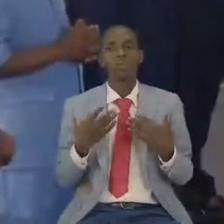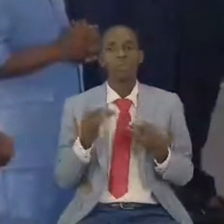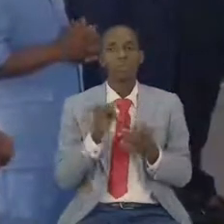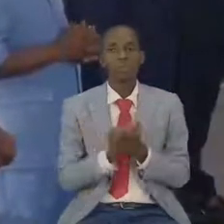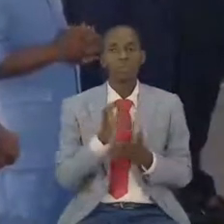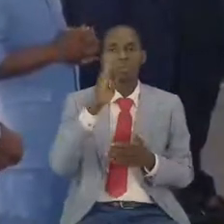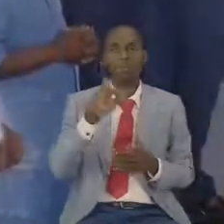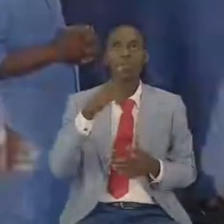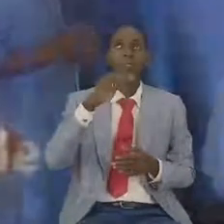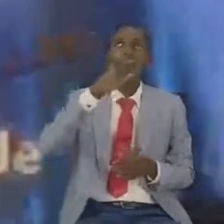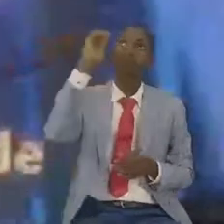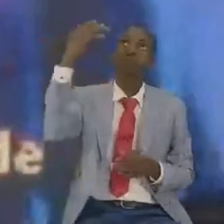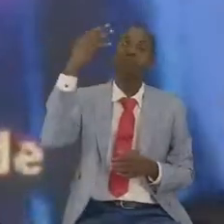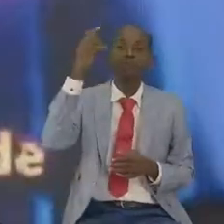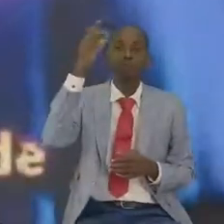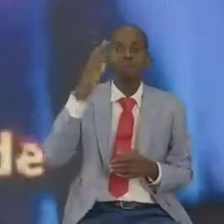Que par la grâce de Dieu